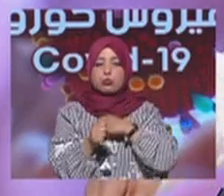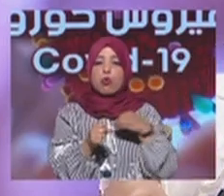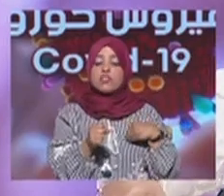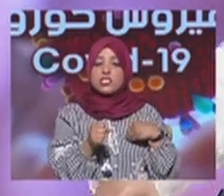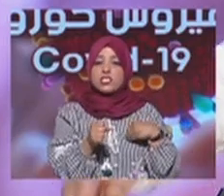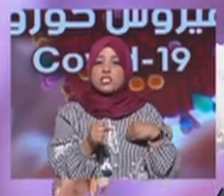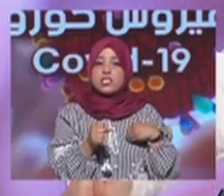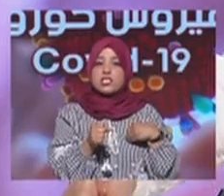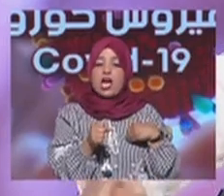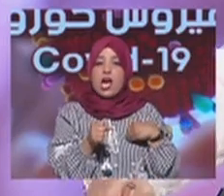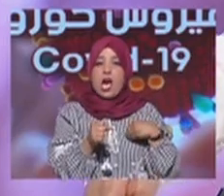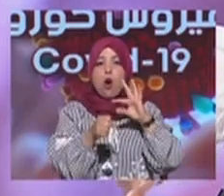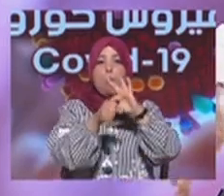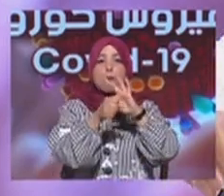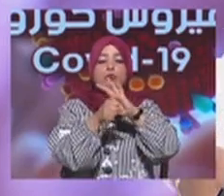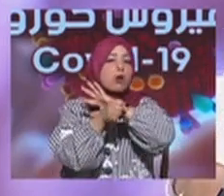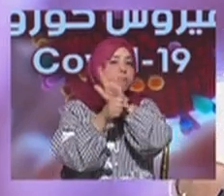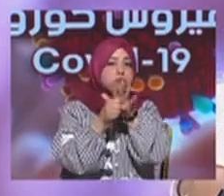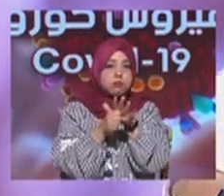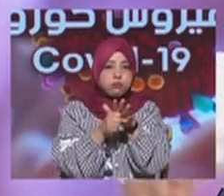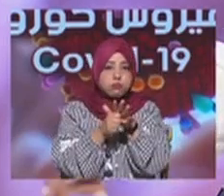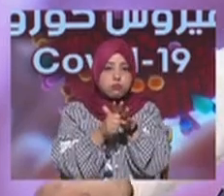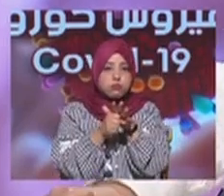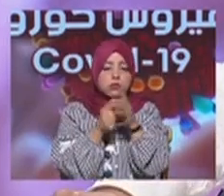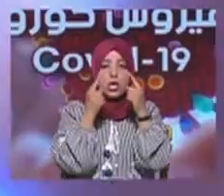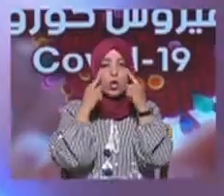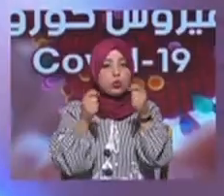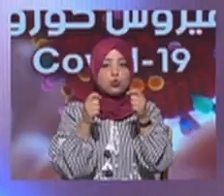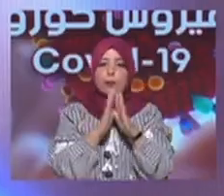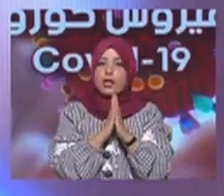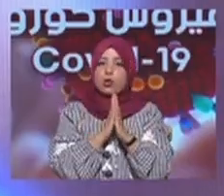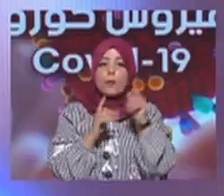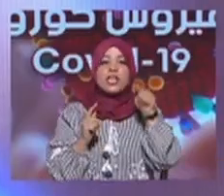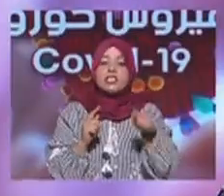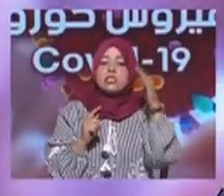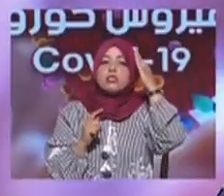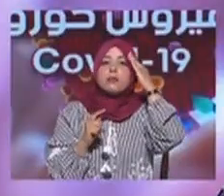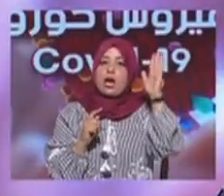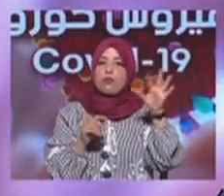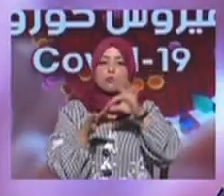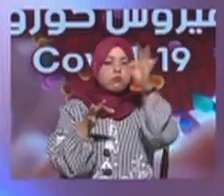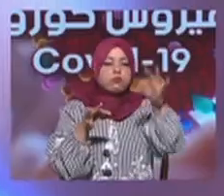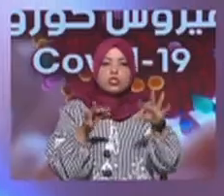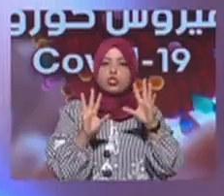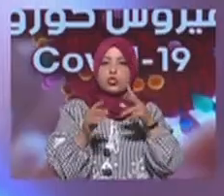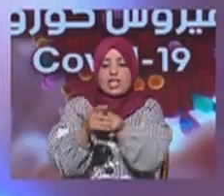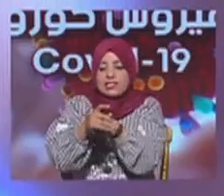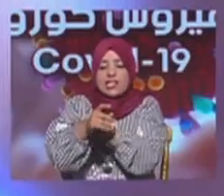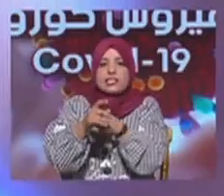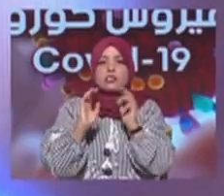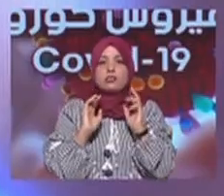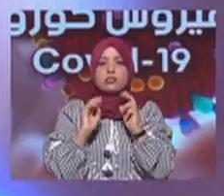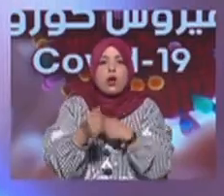كاينهم حاملين لكن في ظروف معينه لامراض معينه يلزمهم يعرفوا ما يقعدوش يستناو اربع شهور. اما هذا الكل هاني قلت لك ما يلزموش يقول له